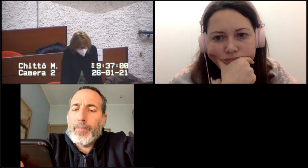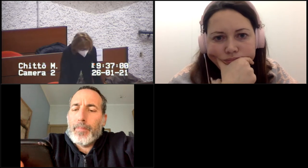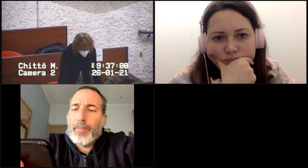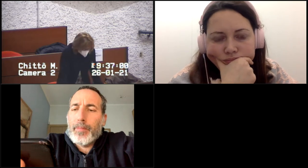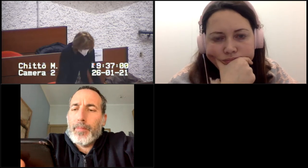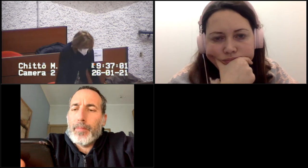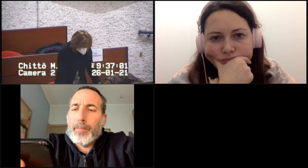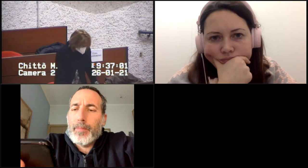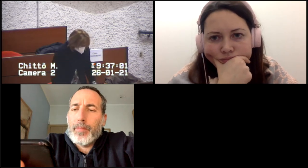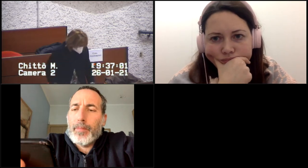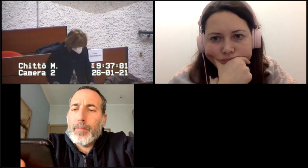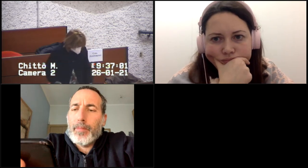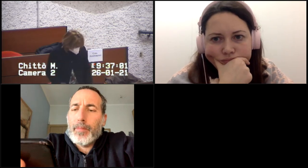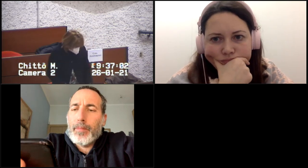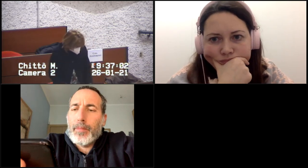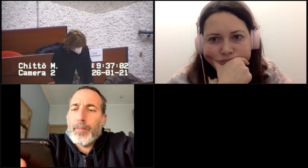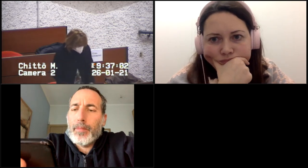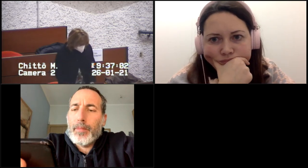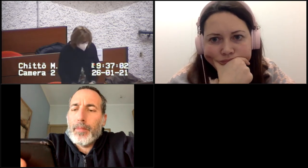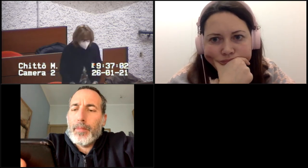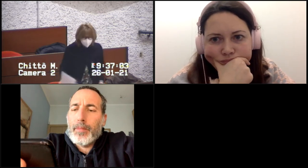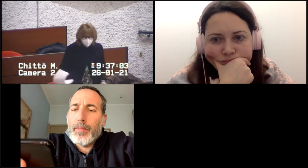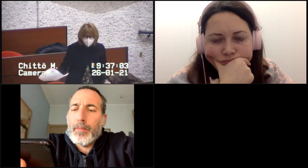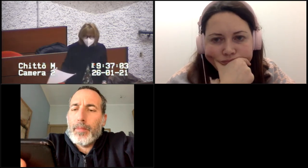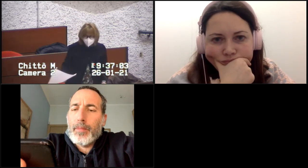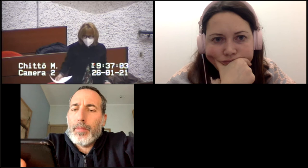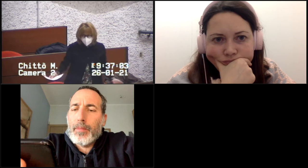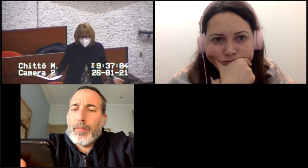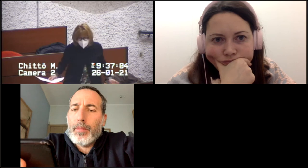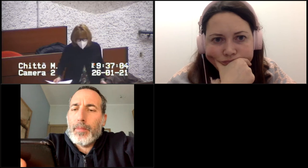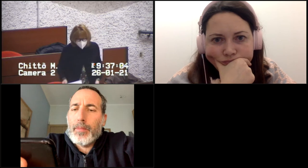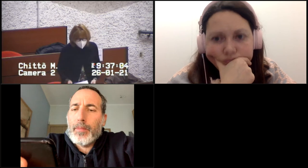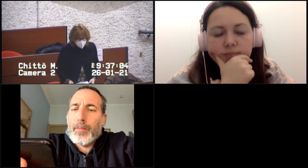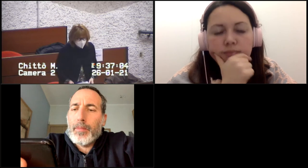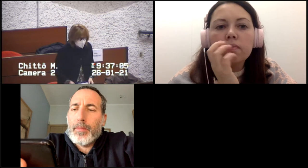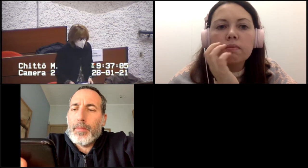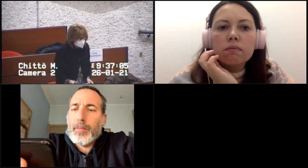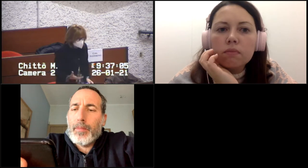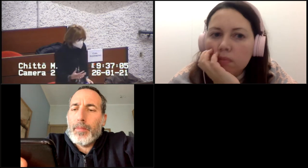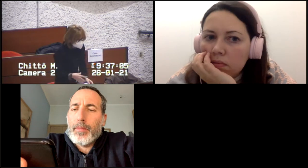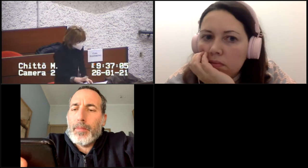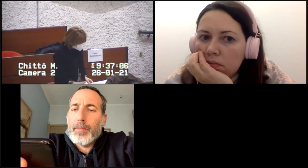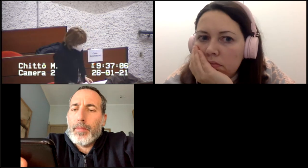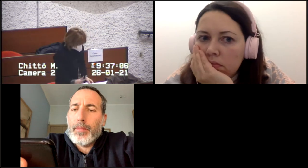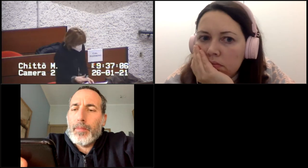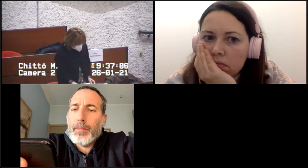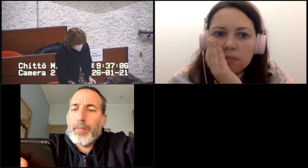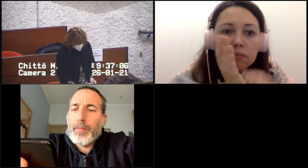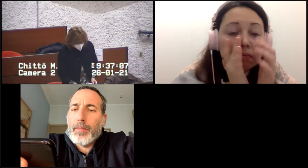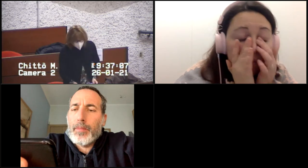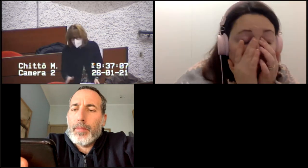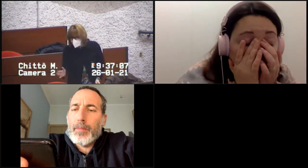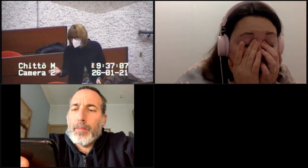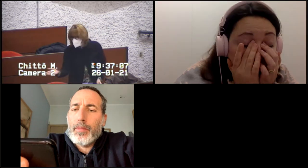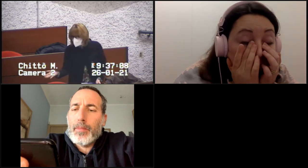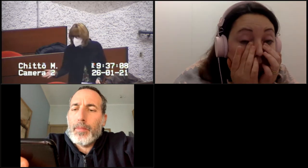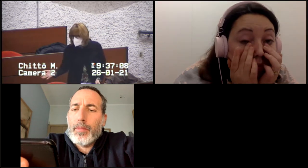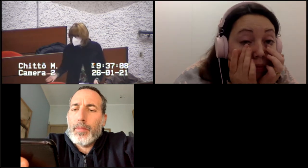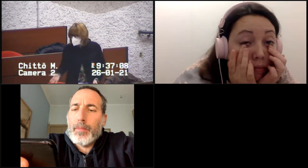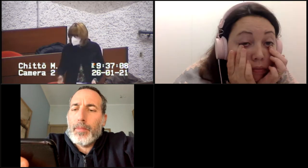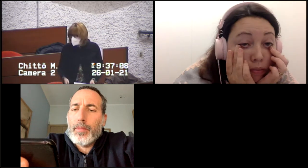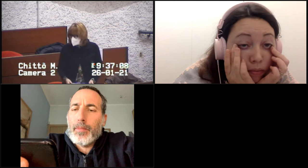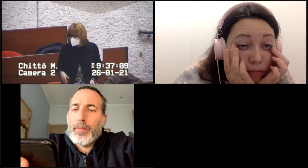mi permetta, che la scelta fatta dall'amministrazione non è soltanto in questo caso un obbligo, perché le materie su cui si va comunque ad